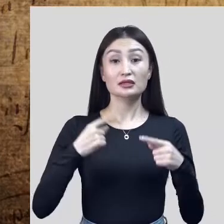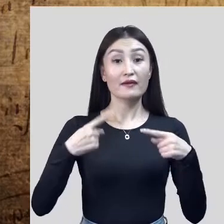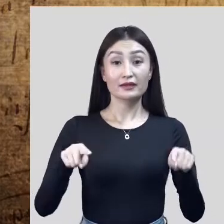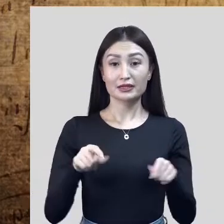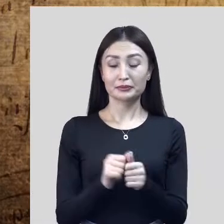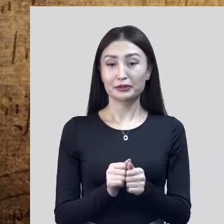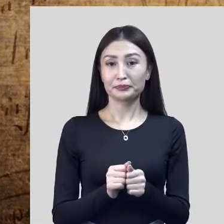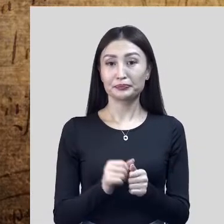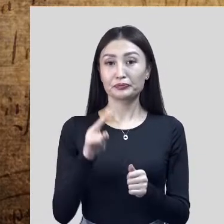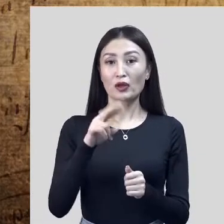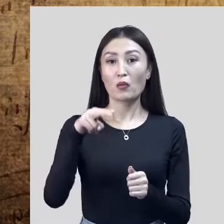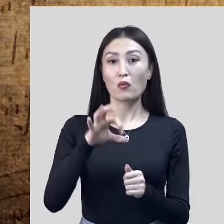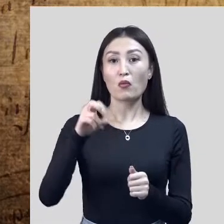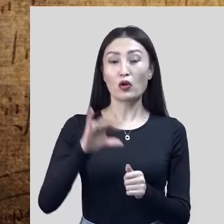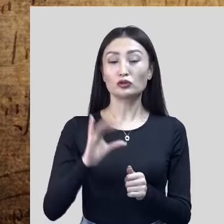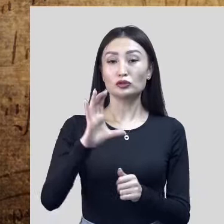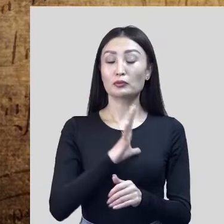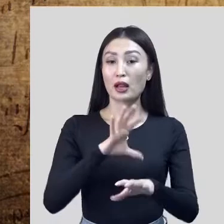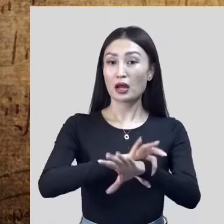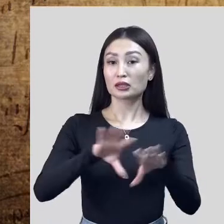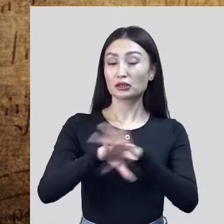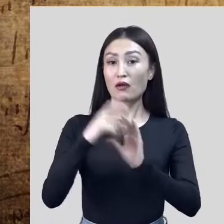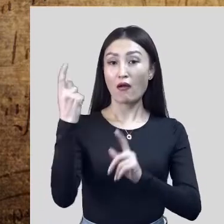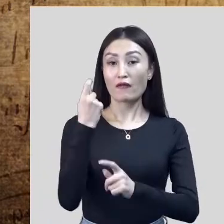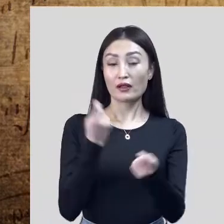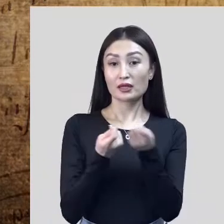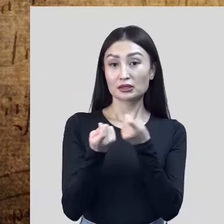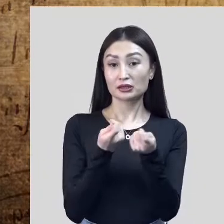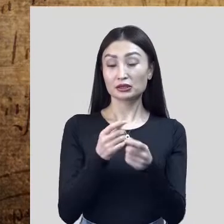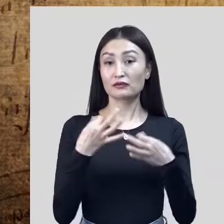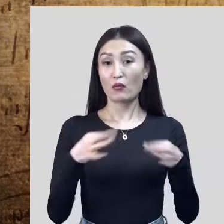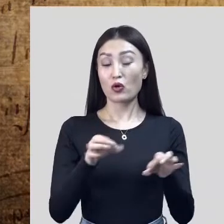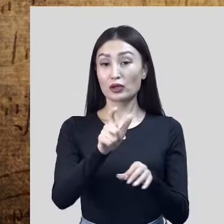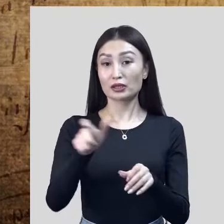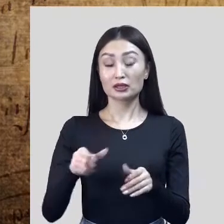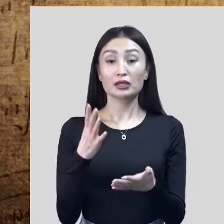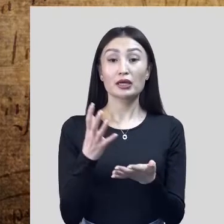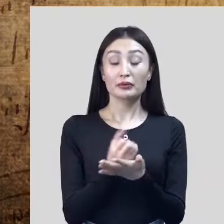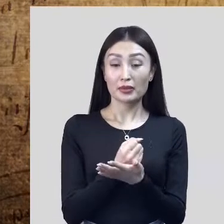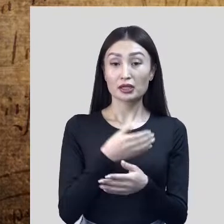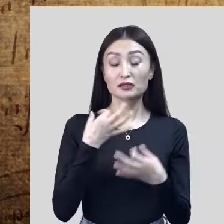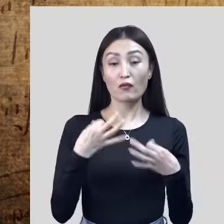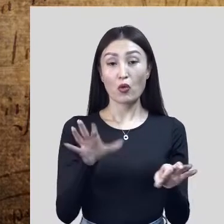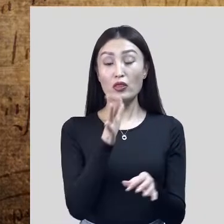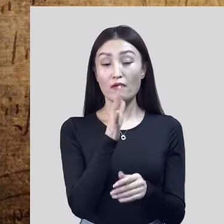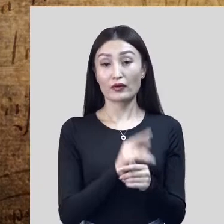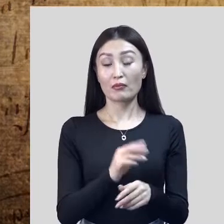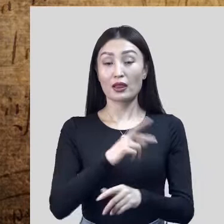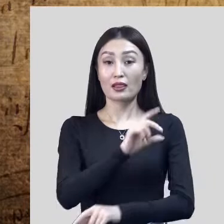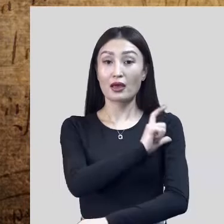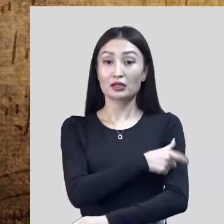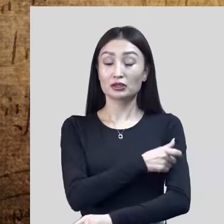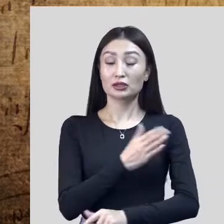независимыми. Полис был рабовладельческим государством. За счет рабов свободные граждане полиса имели свободное время для развития физической